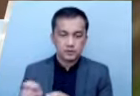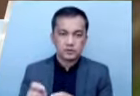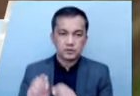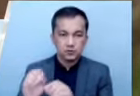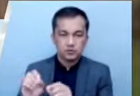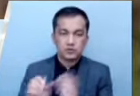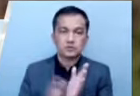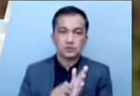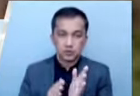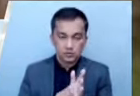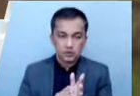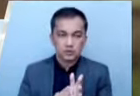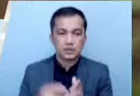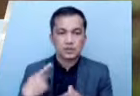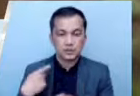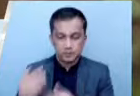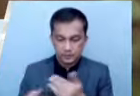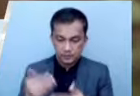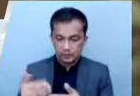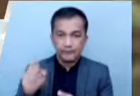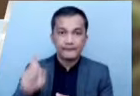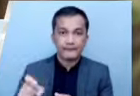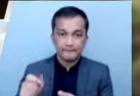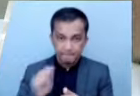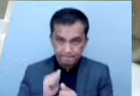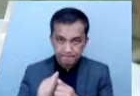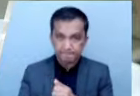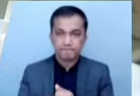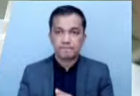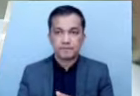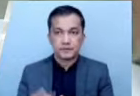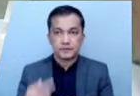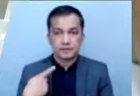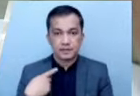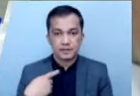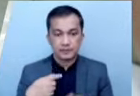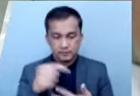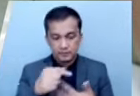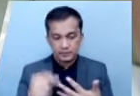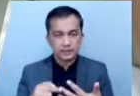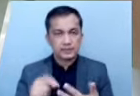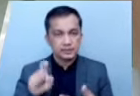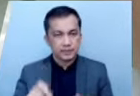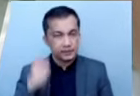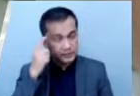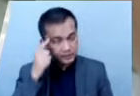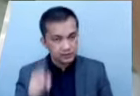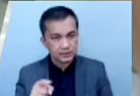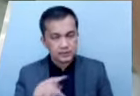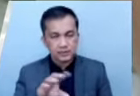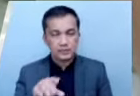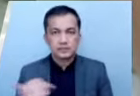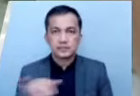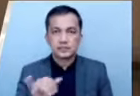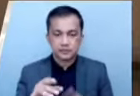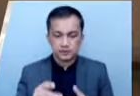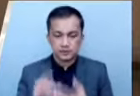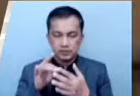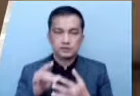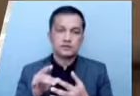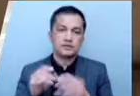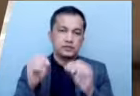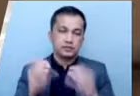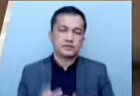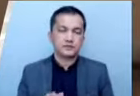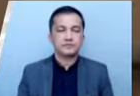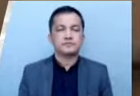May mga proseso lang daw na dapat daanan at may mga factor na kailangan ikonsidera gaya ng specialization ng guro. Ang